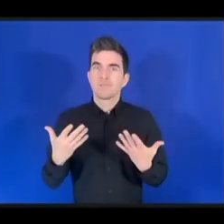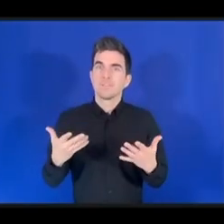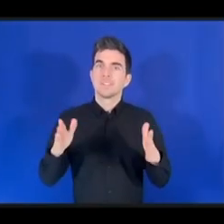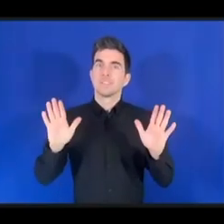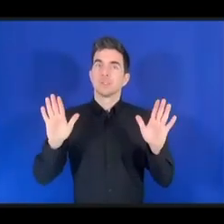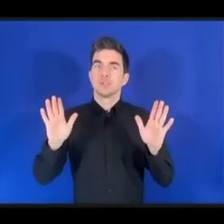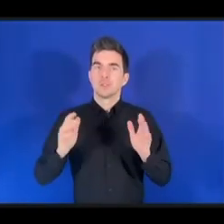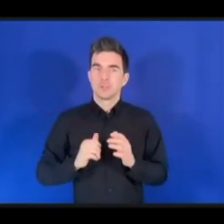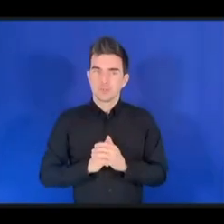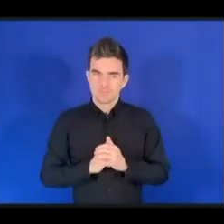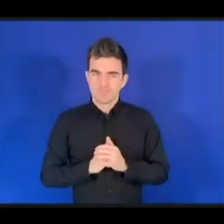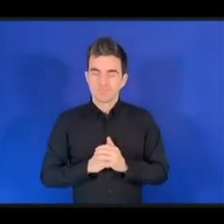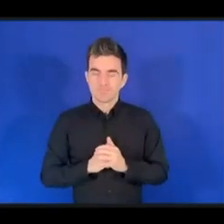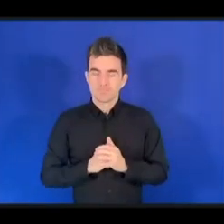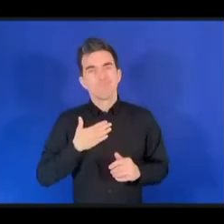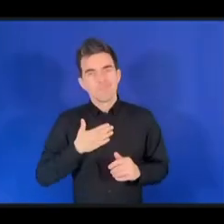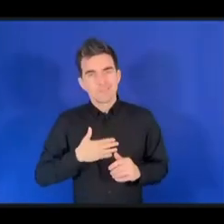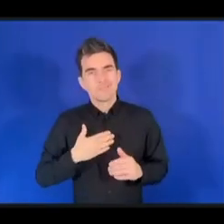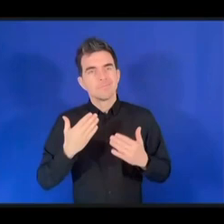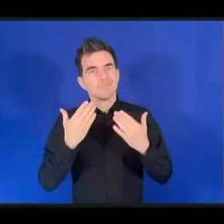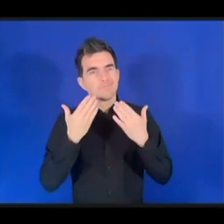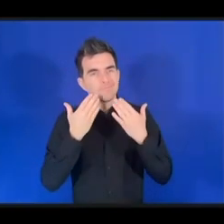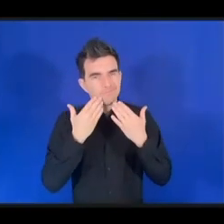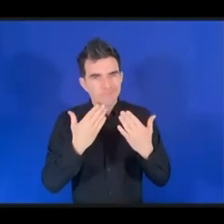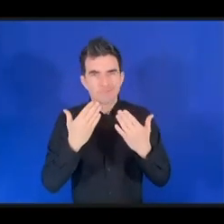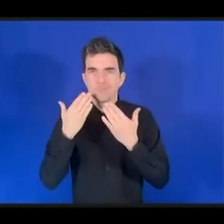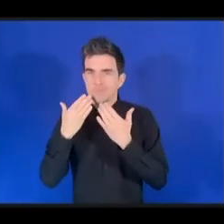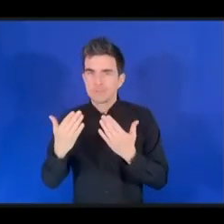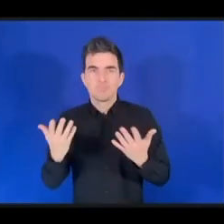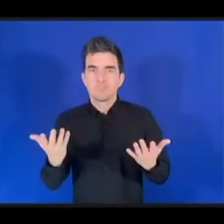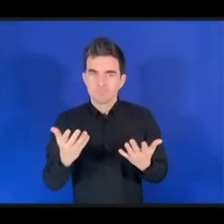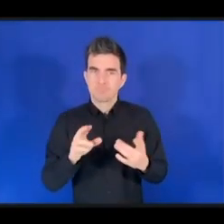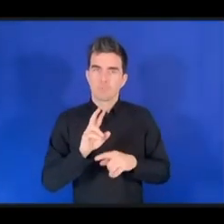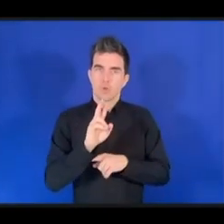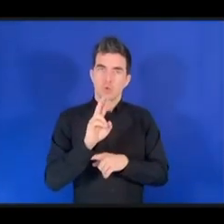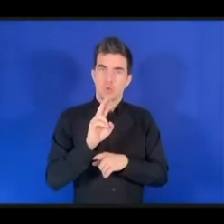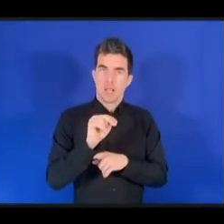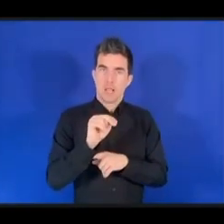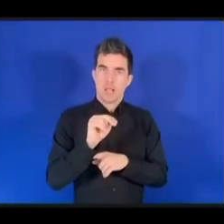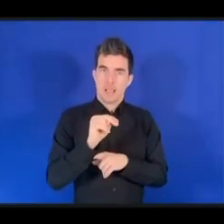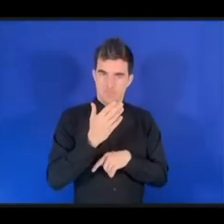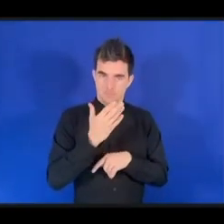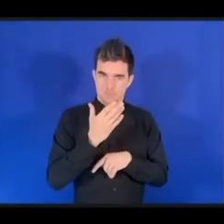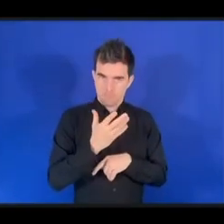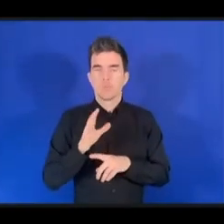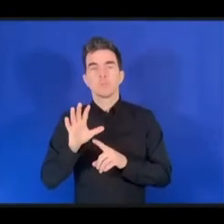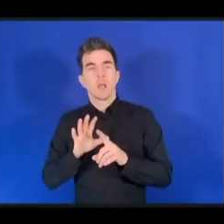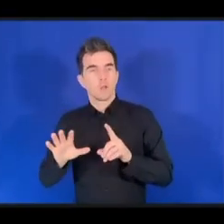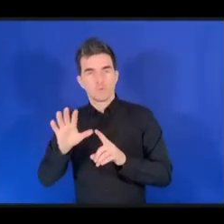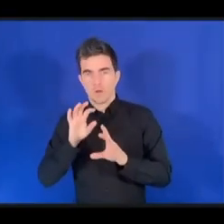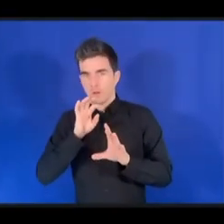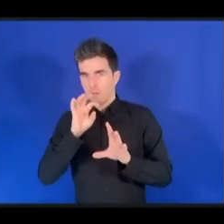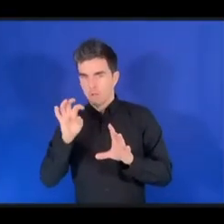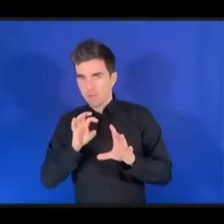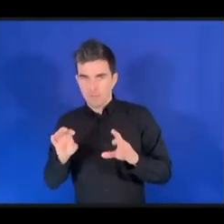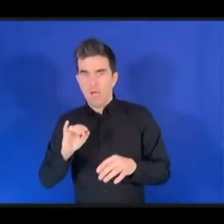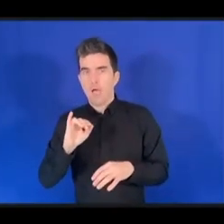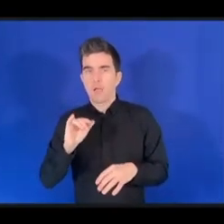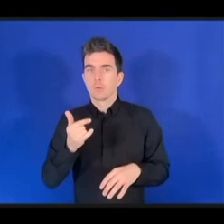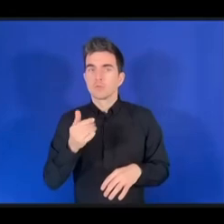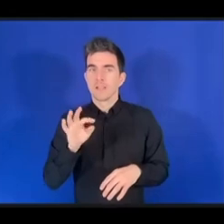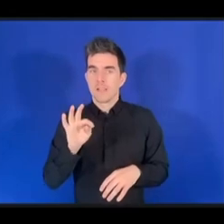いただき成功理に運営をいただきました国際連合はめえ国内外の